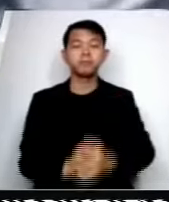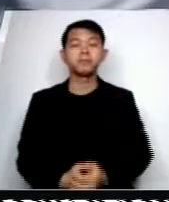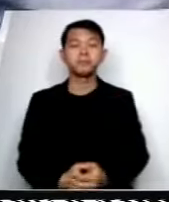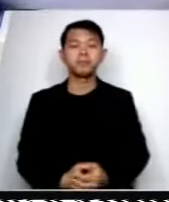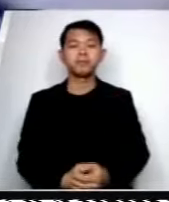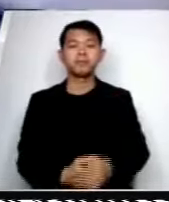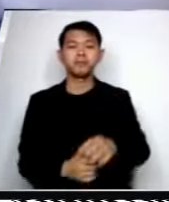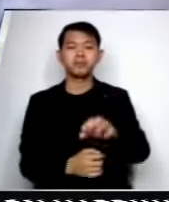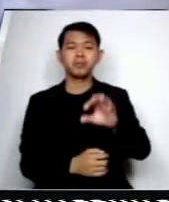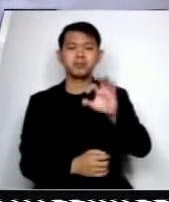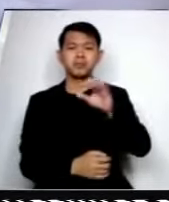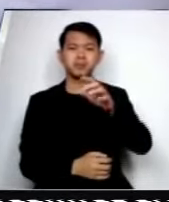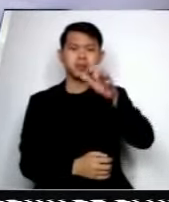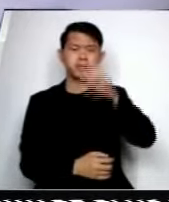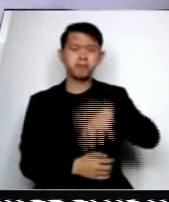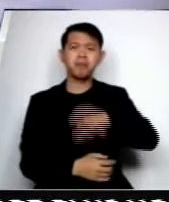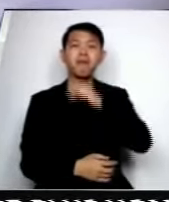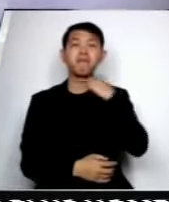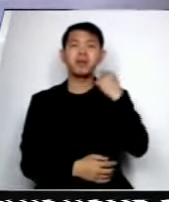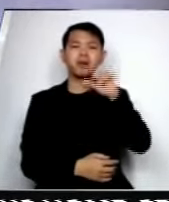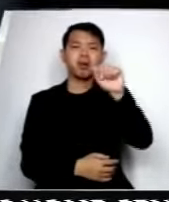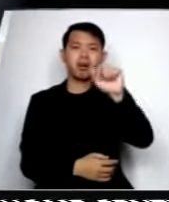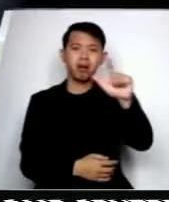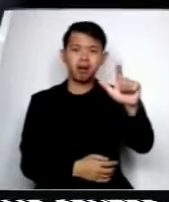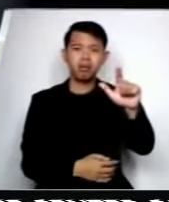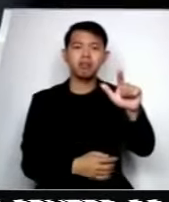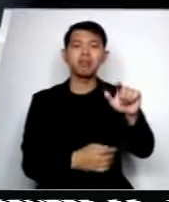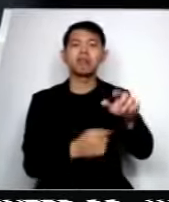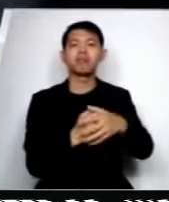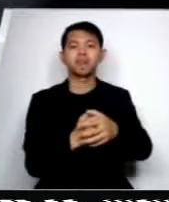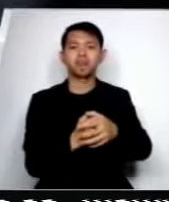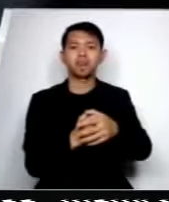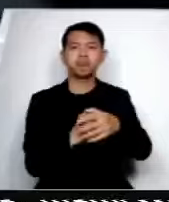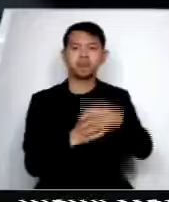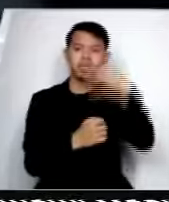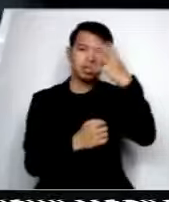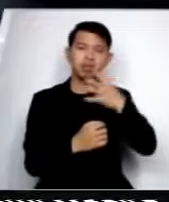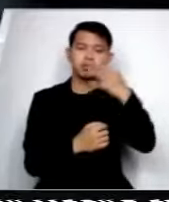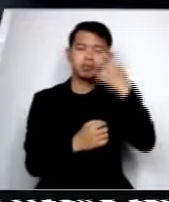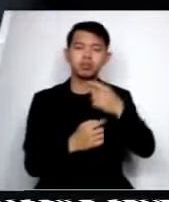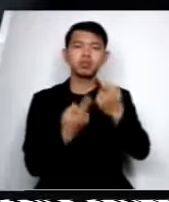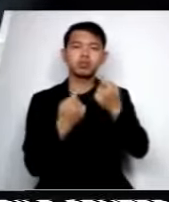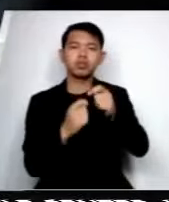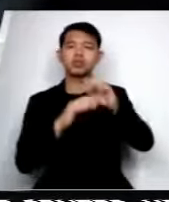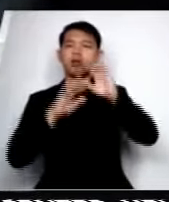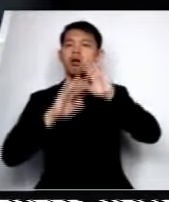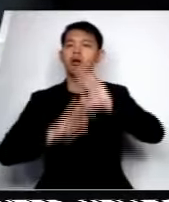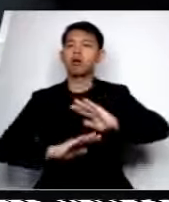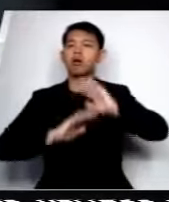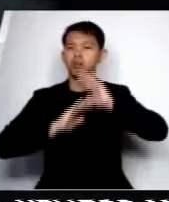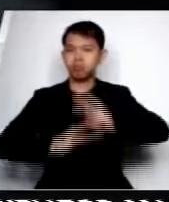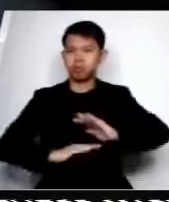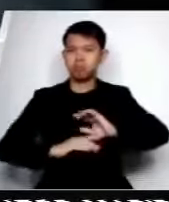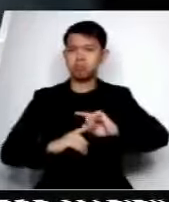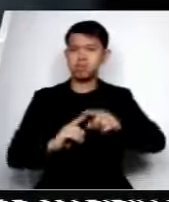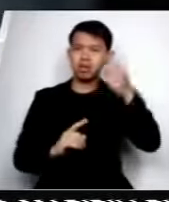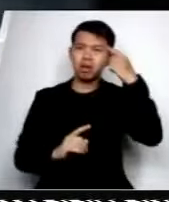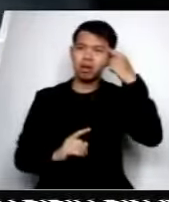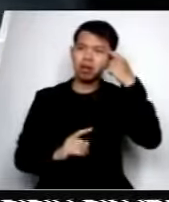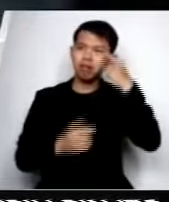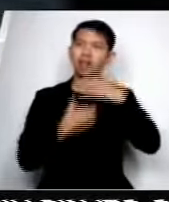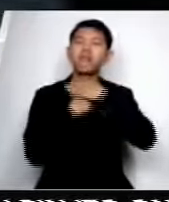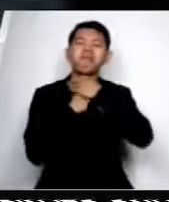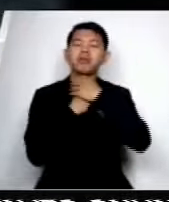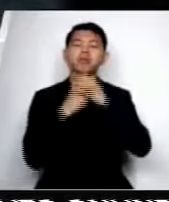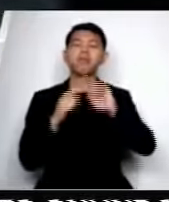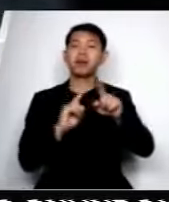Parang pinapacify siya. For some reason, the interpretation was sinasakal. Pero kung titignan naman